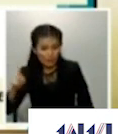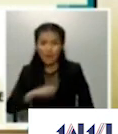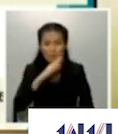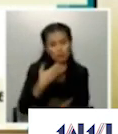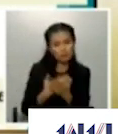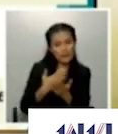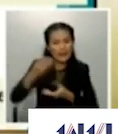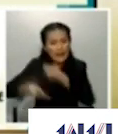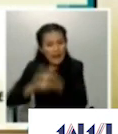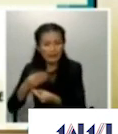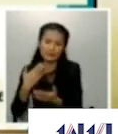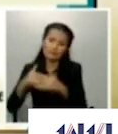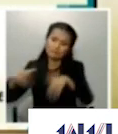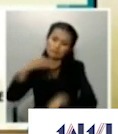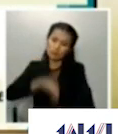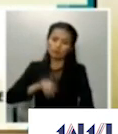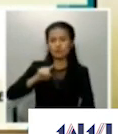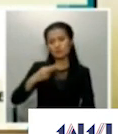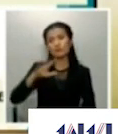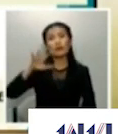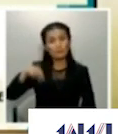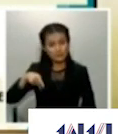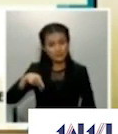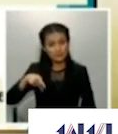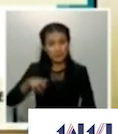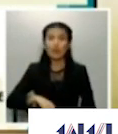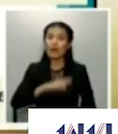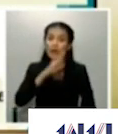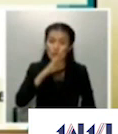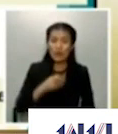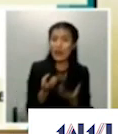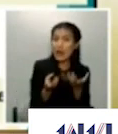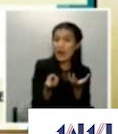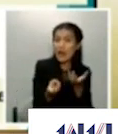มาณ 15,000 กว่าบาทพอเป็นข้าวชั้น2